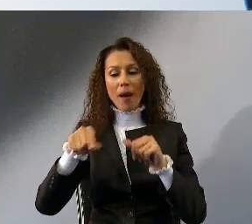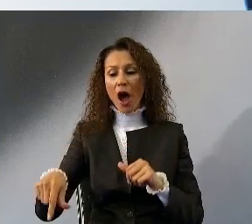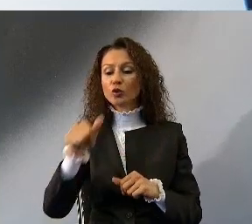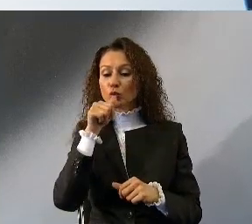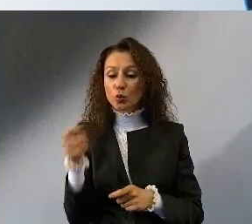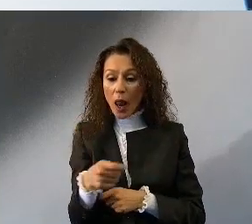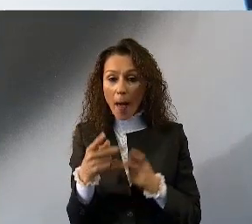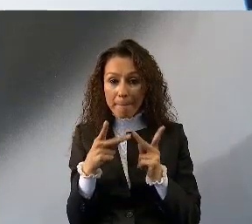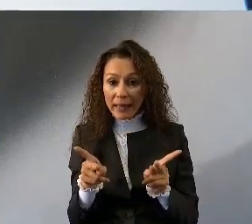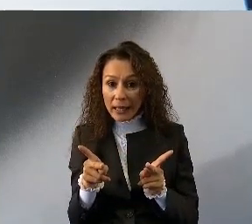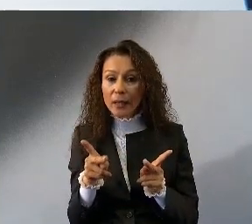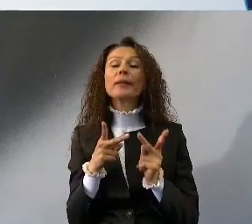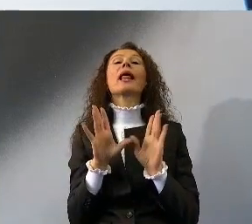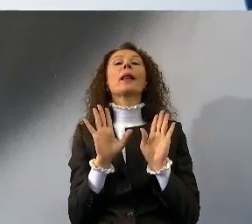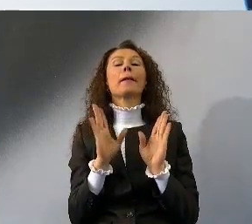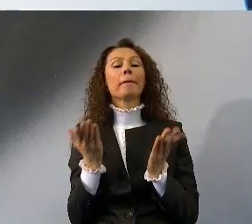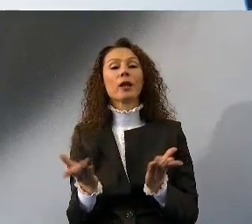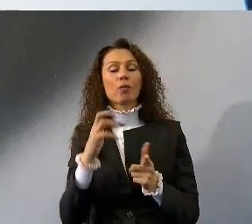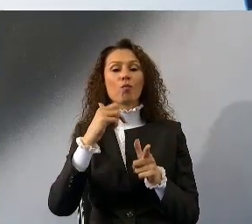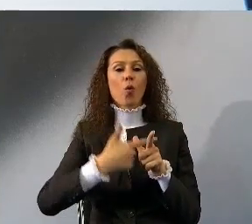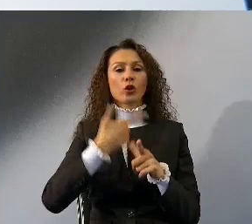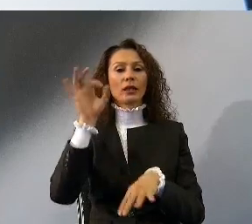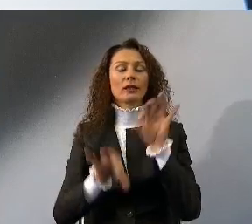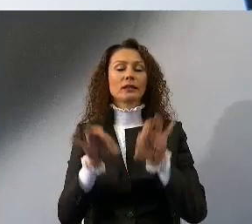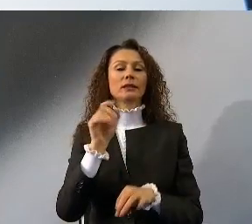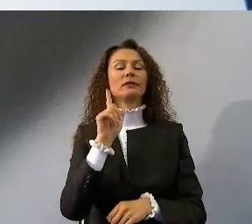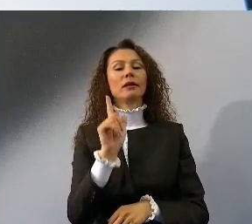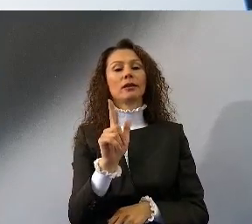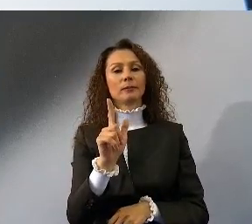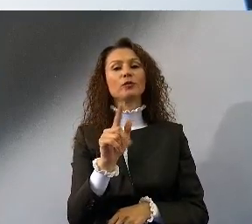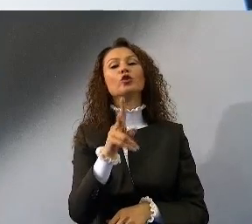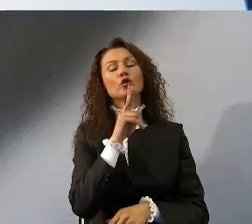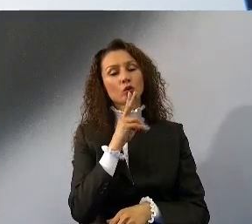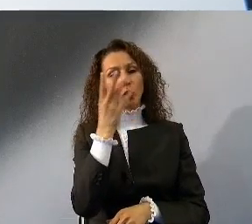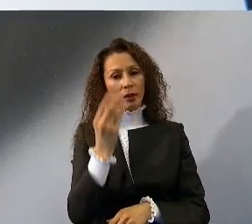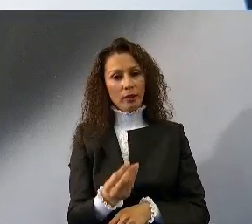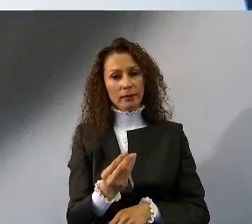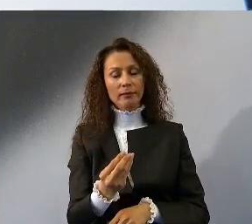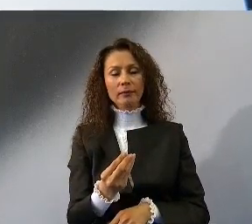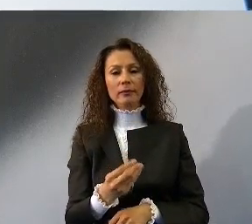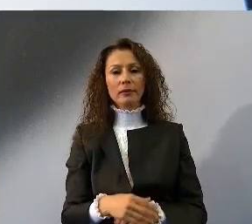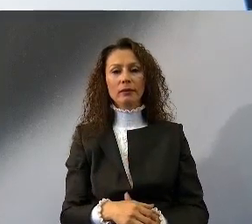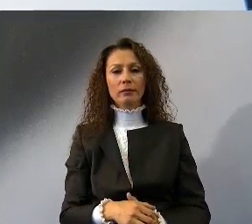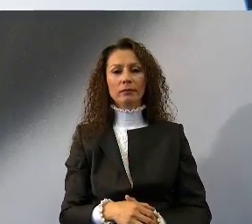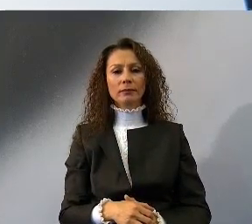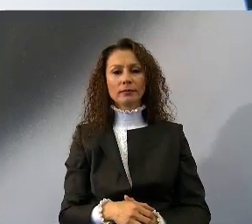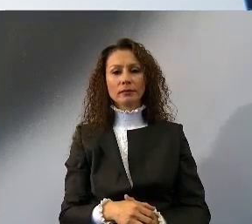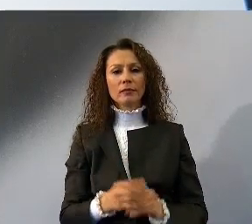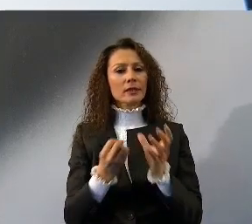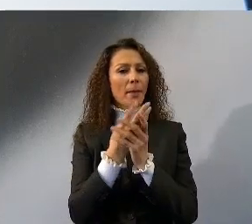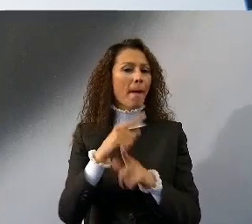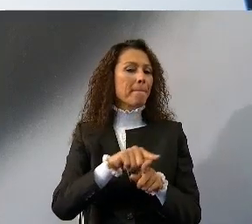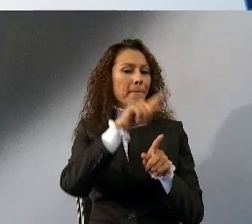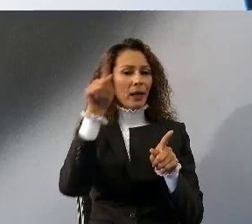sulanabilir olup olmadığına bakarak sulama projelerini tesis etmemiz gerekiyor. Ve sonuç itibariyle sabahtan